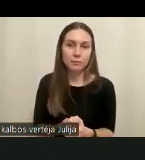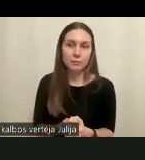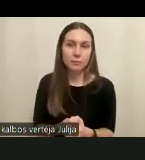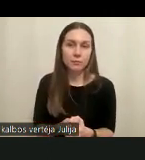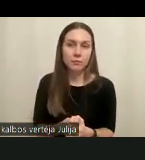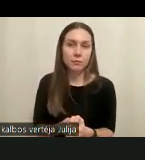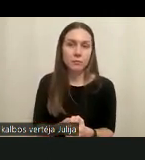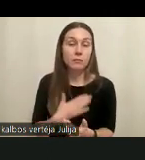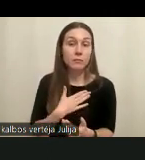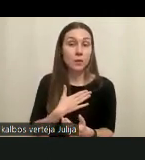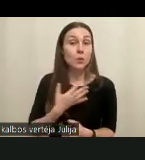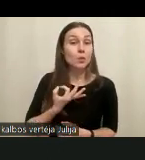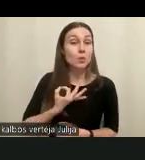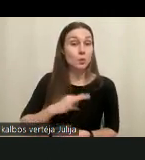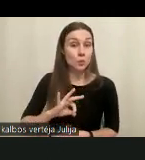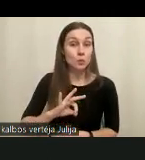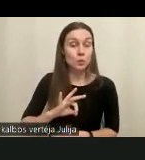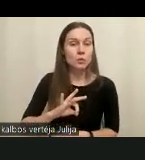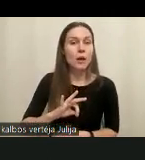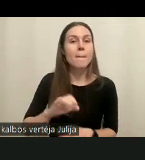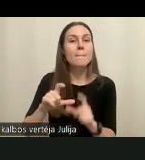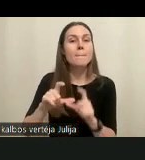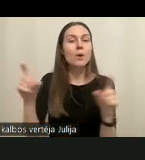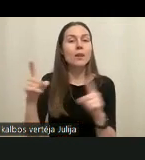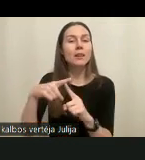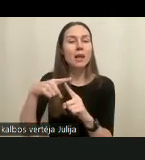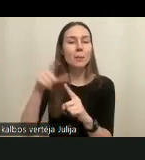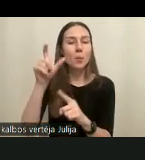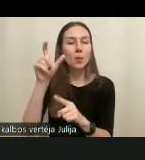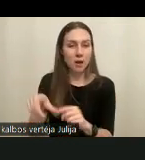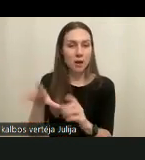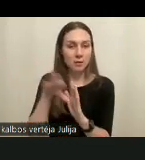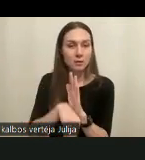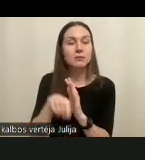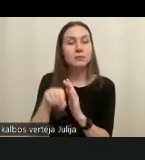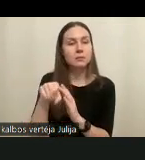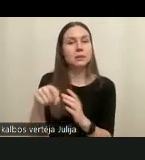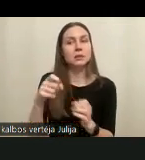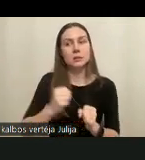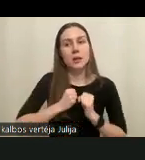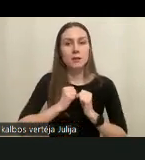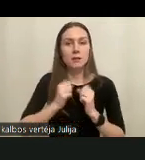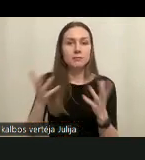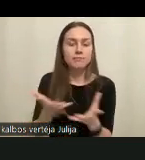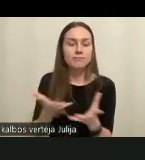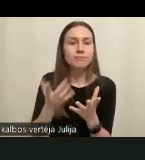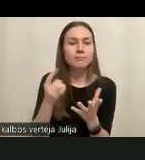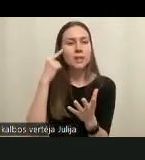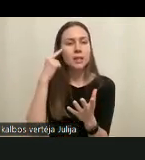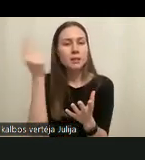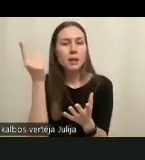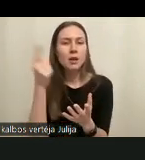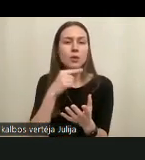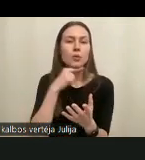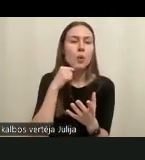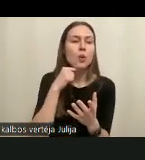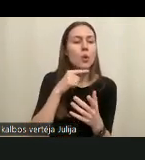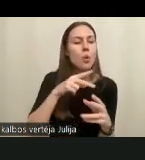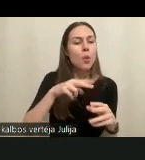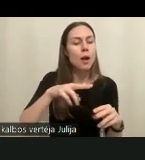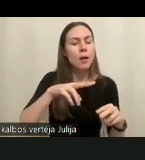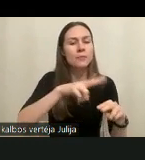mano sūnus yra mokyklos tarybos narys, tai jis bando propaguoti idėją sukurti daugiau erdvių